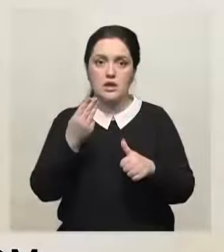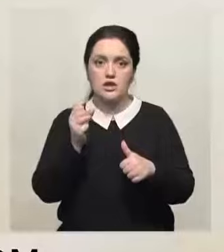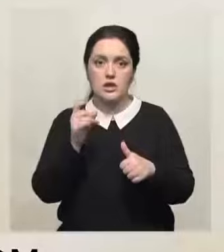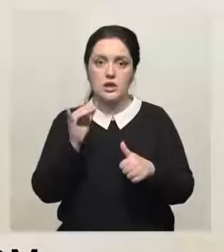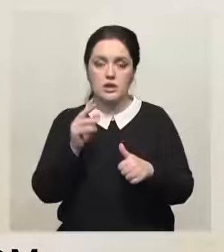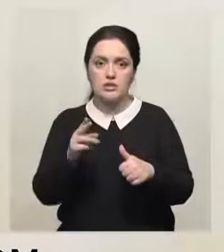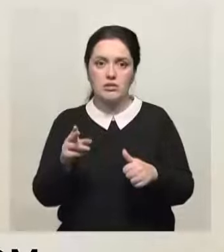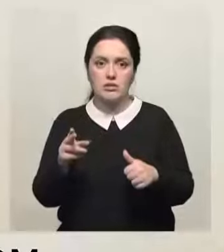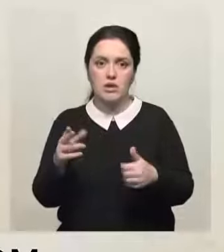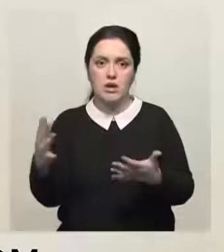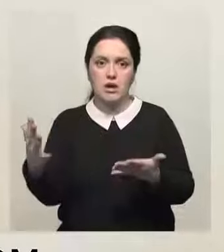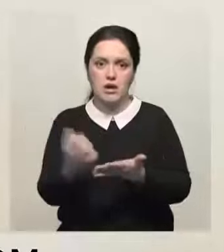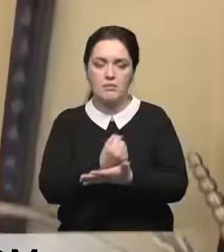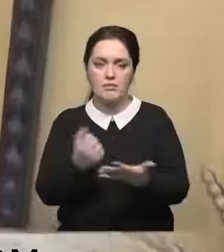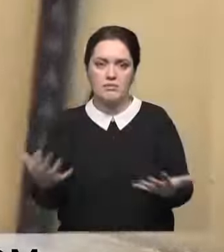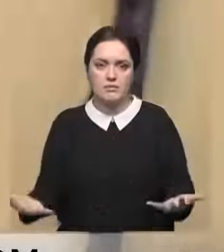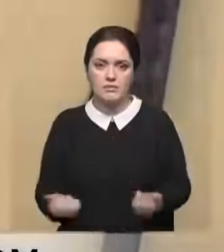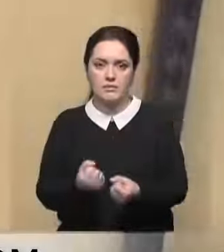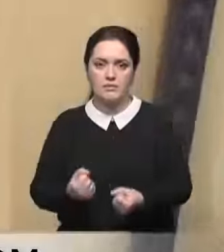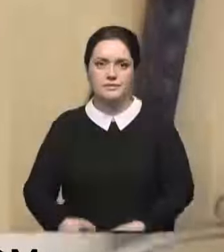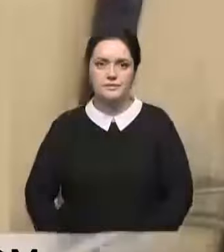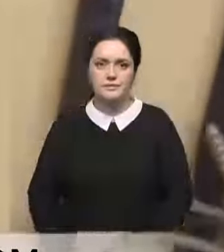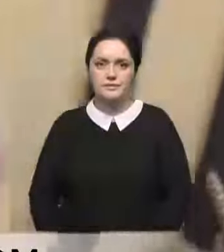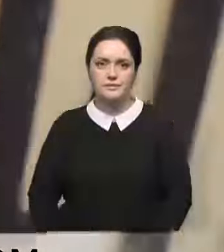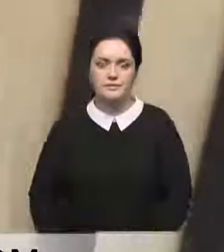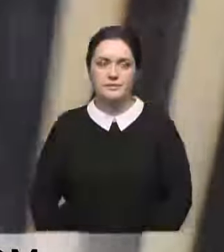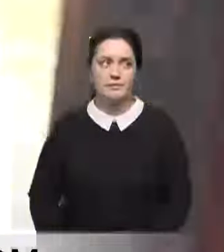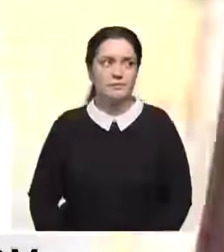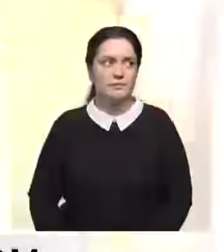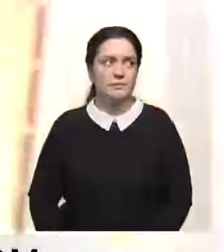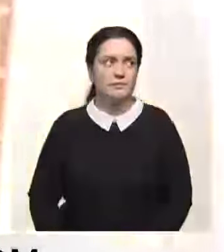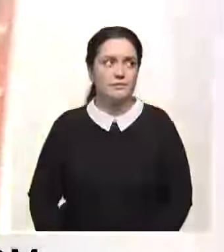удалось благополучно найти. О,